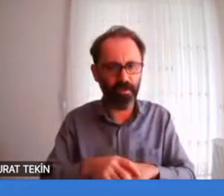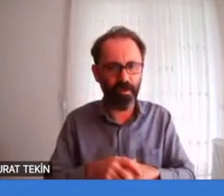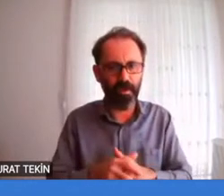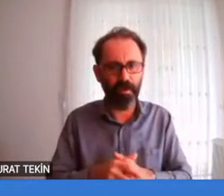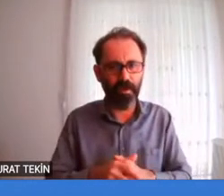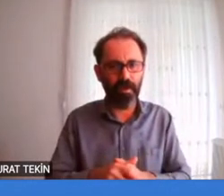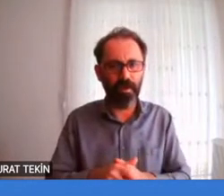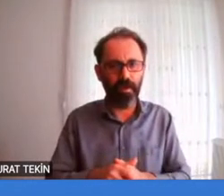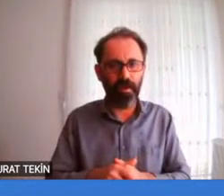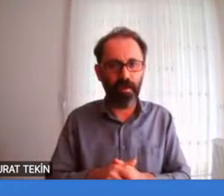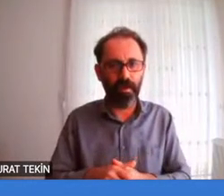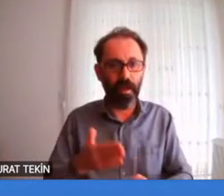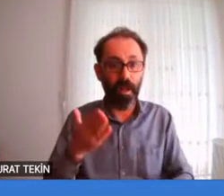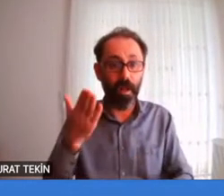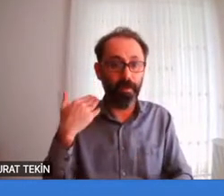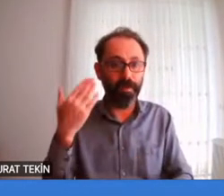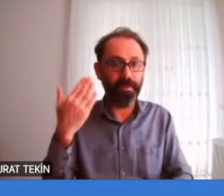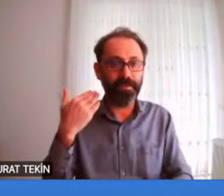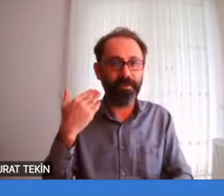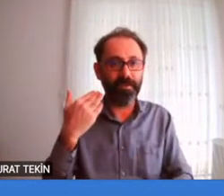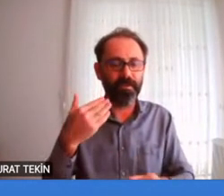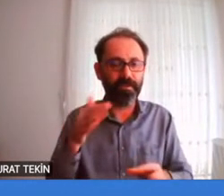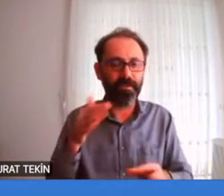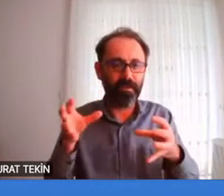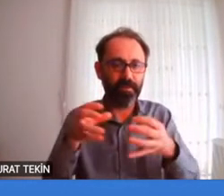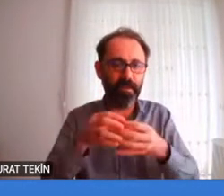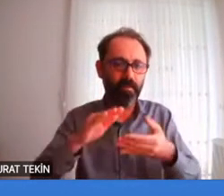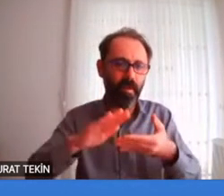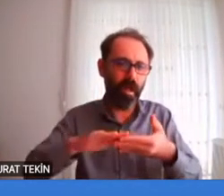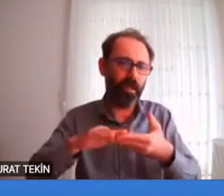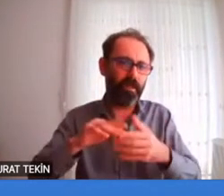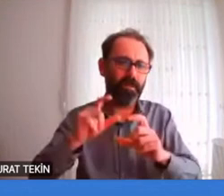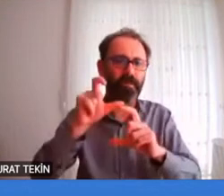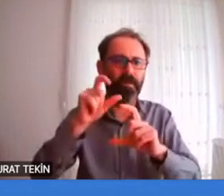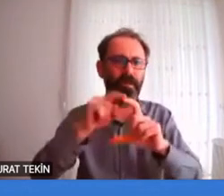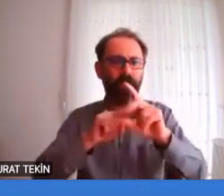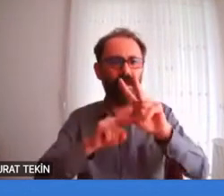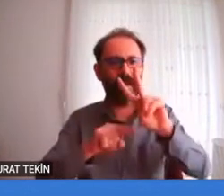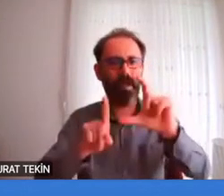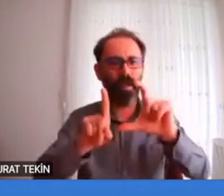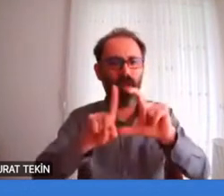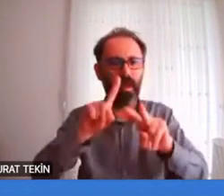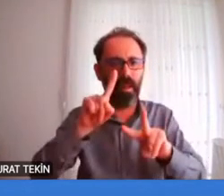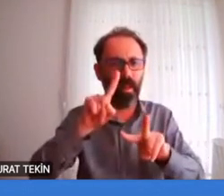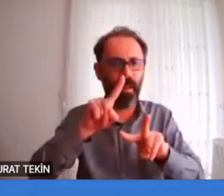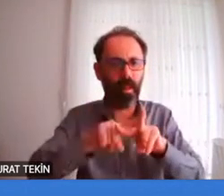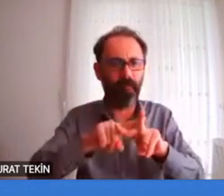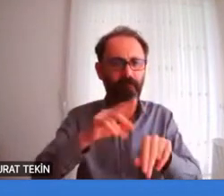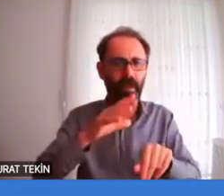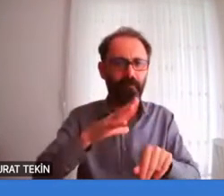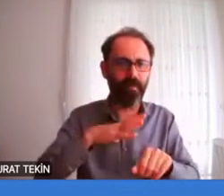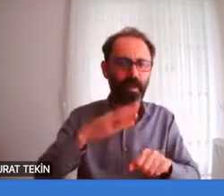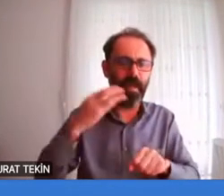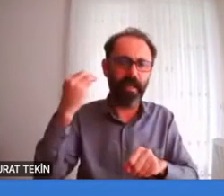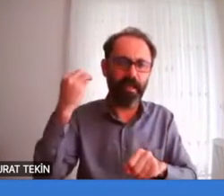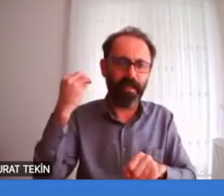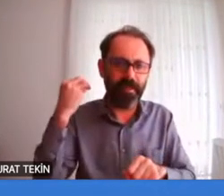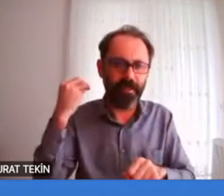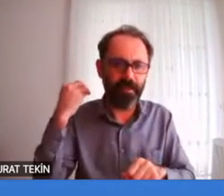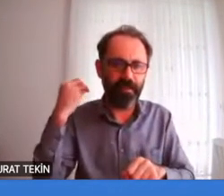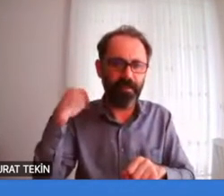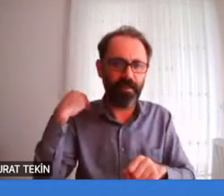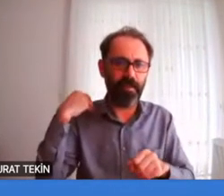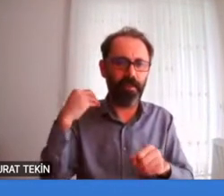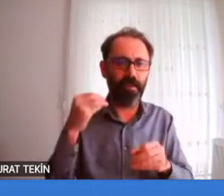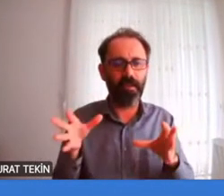Eski takımdan sadece Sevda var ama diğer yeni gelen üyeleri de gruba katmaya, takıma katmaya ve